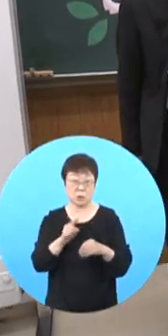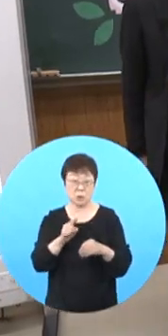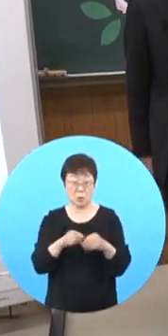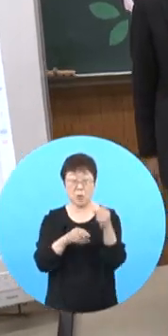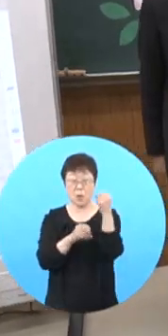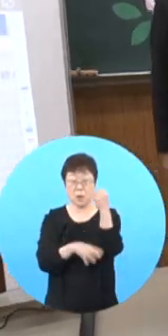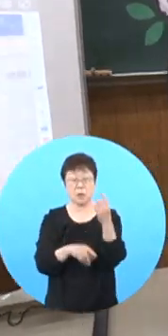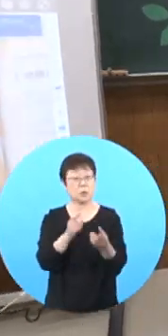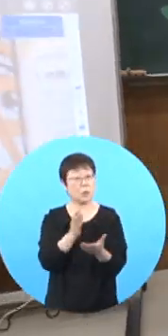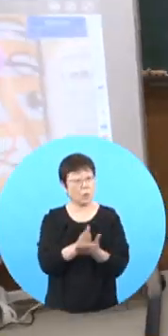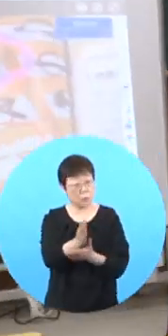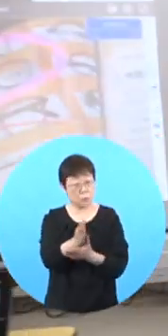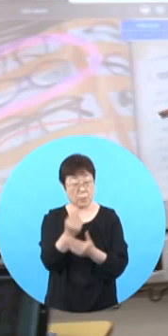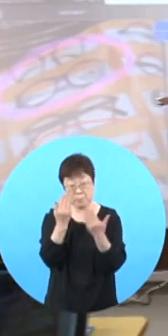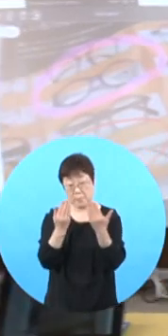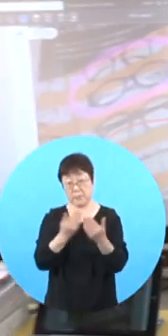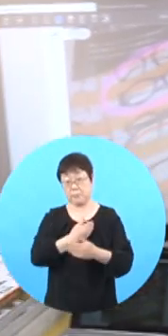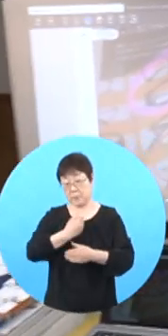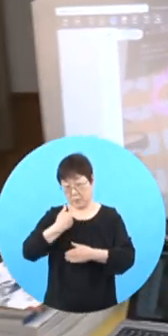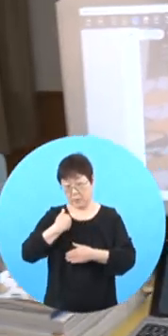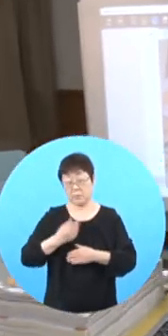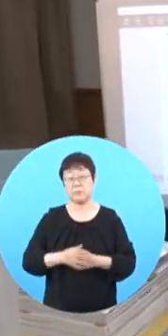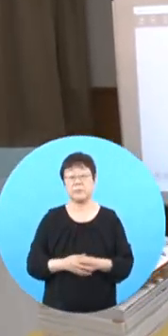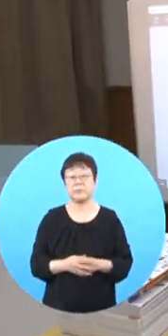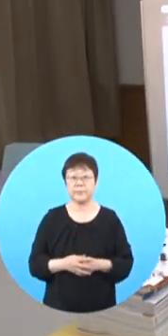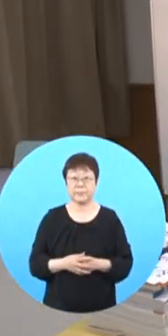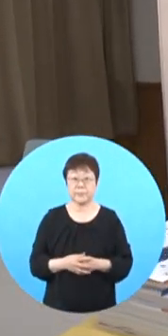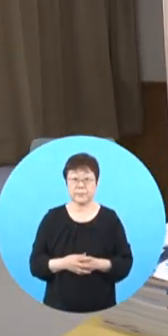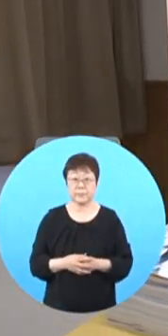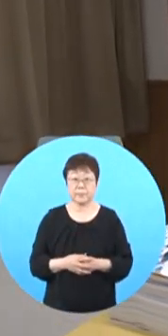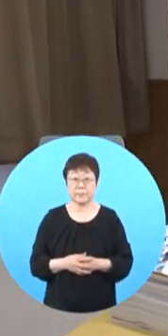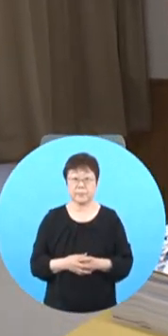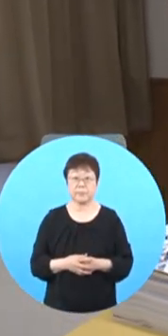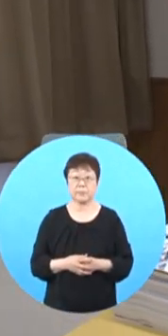ーシックコースでも学ぶことができます。